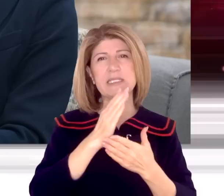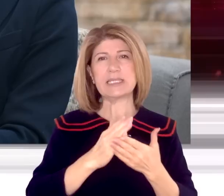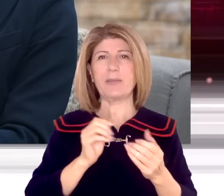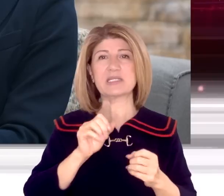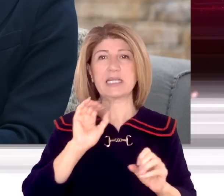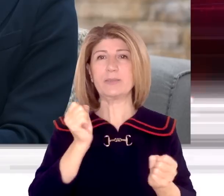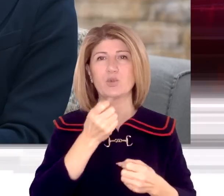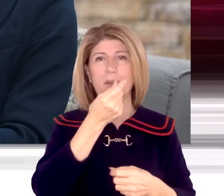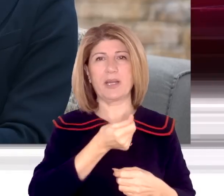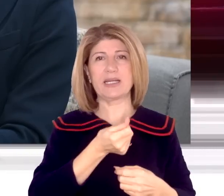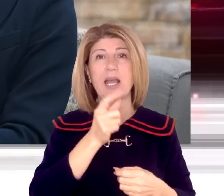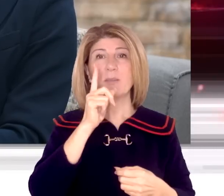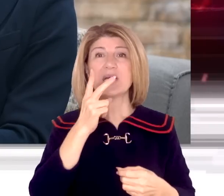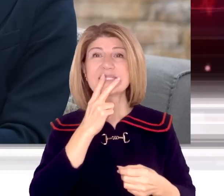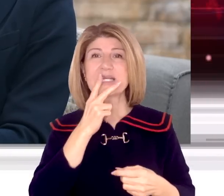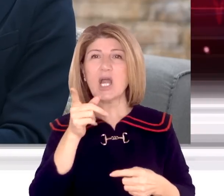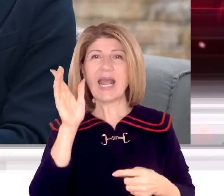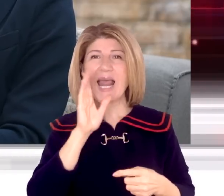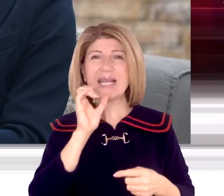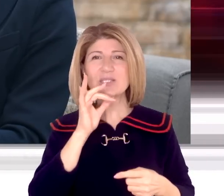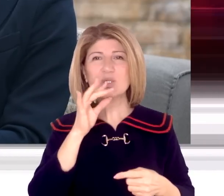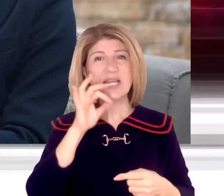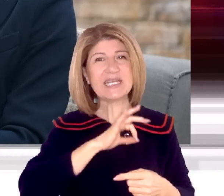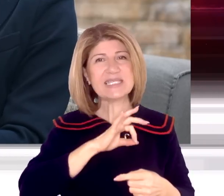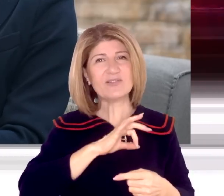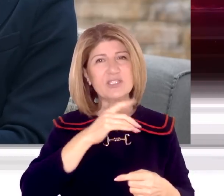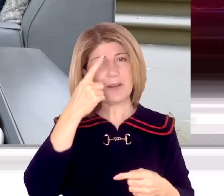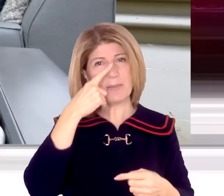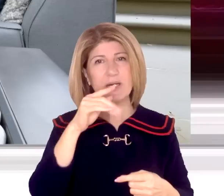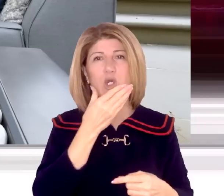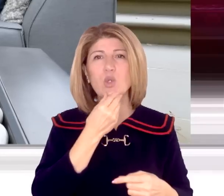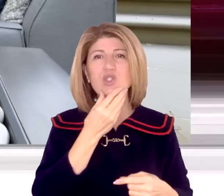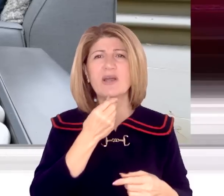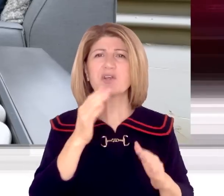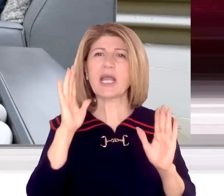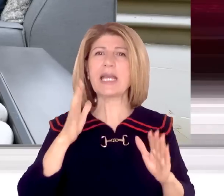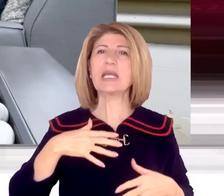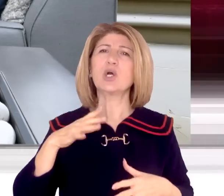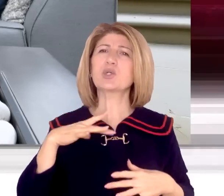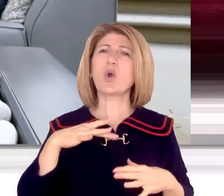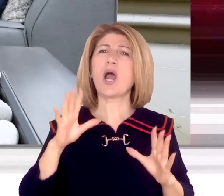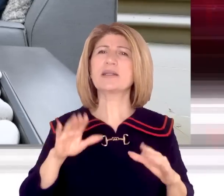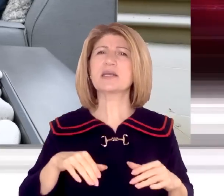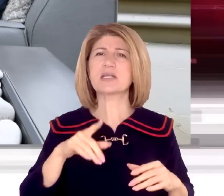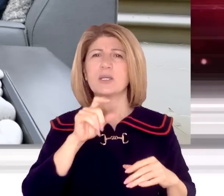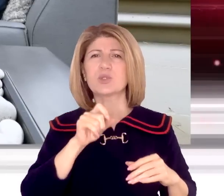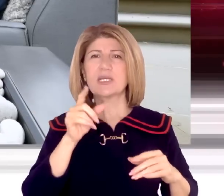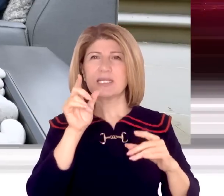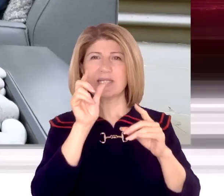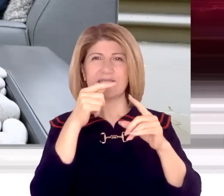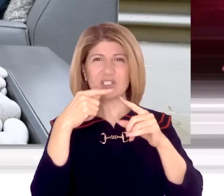سیگار الکترونیکی استفادهش برای نوجوانها خیلی خیلی راحت هست. یعنی اینا سایزشون کوچیکه، بو